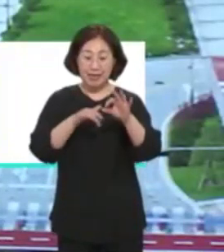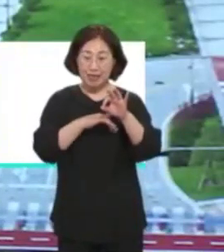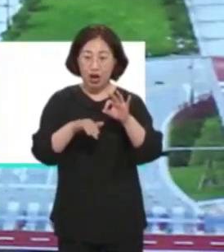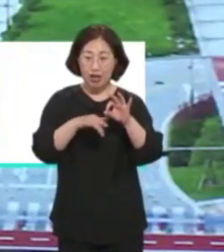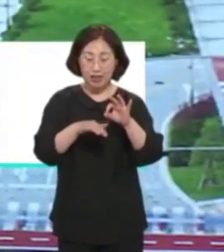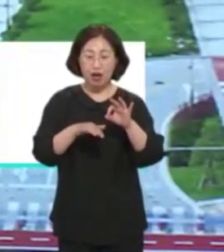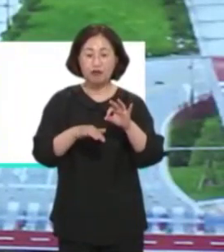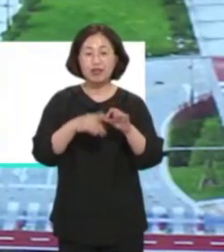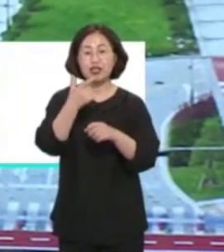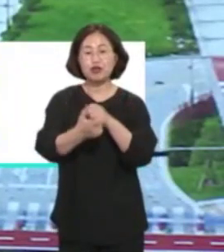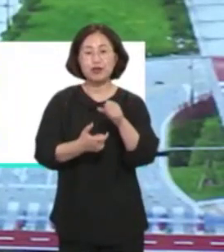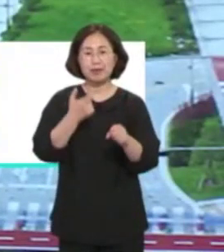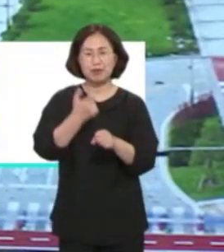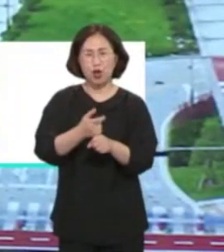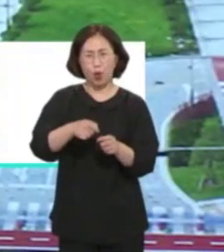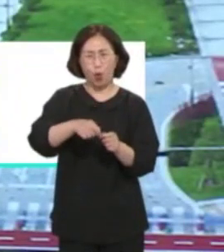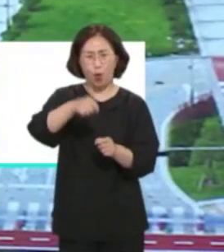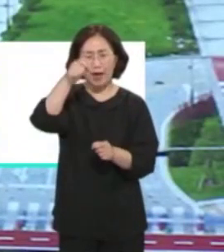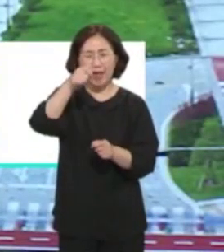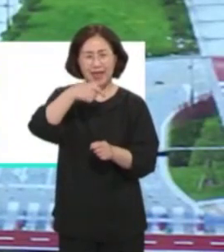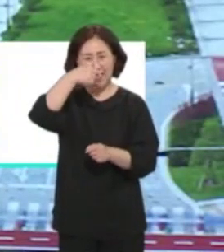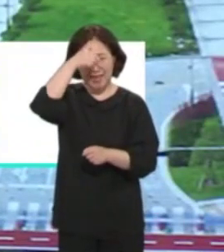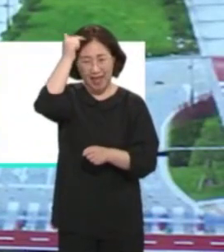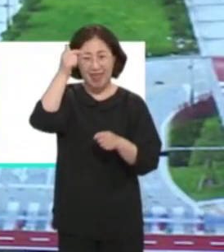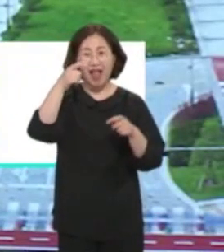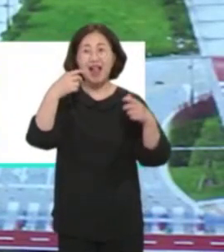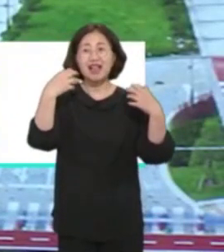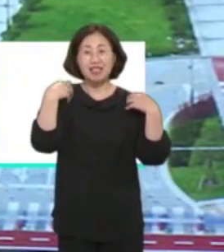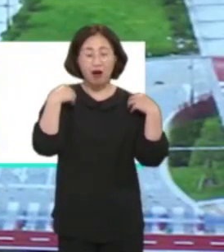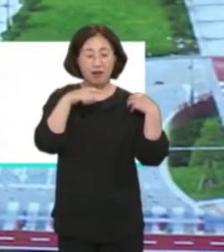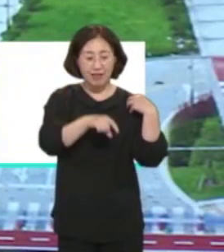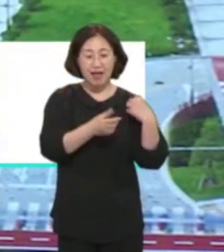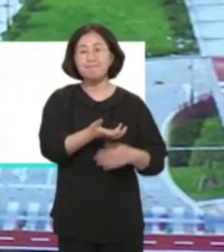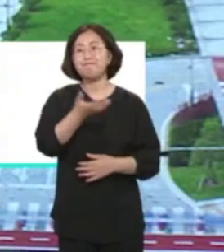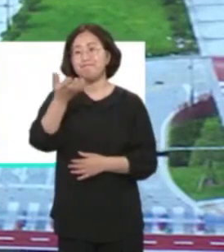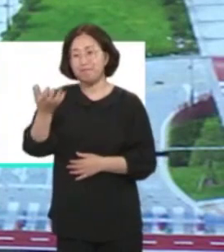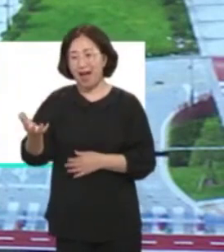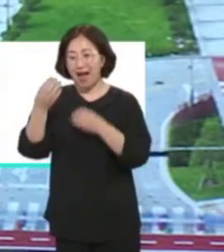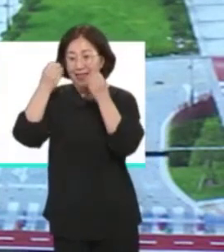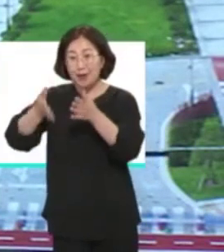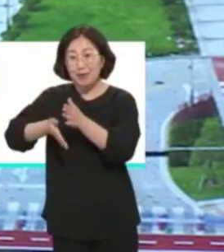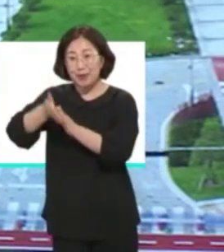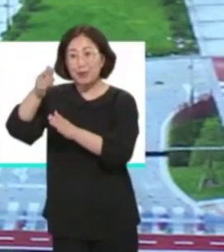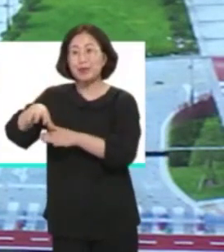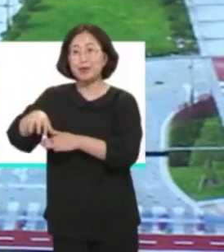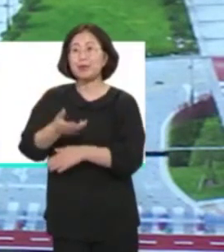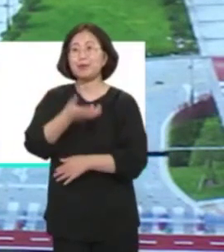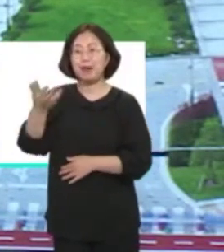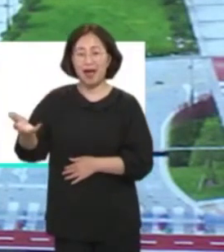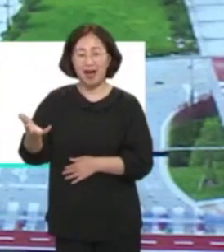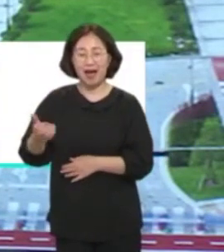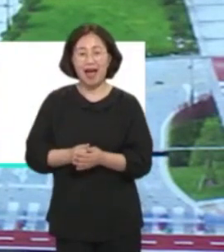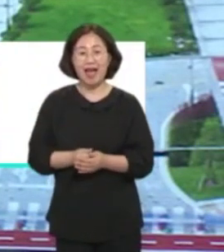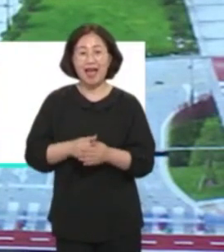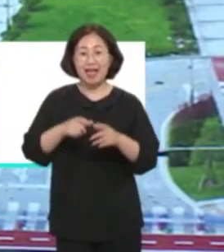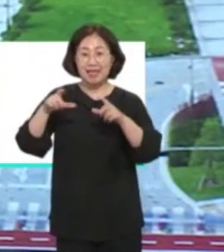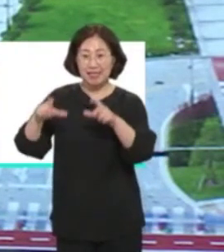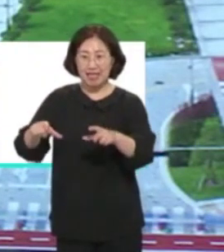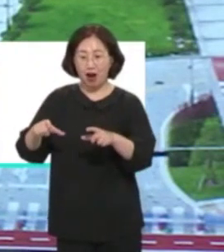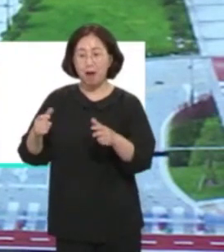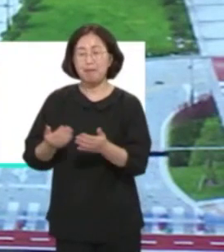서천군이 60년 가까이 된 노후된 예청사를 떠나 신청사로 이전을 시작하면서 지역 발전의 새로운